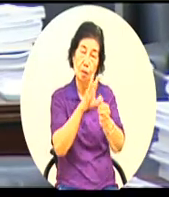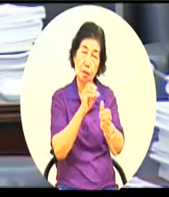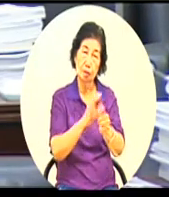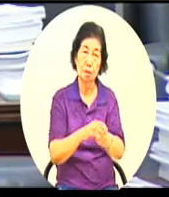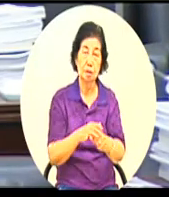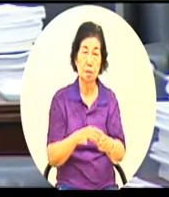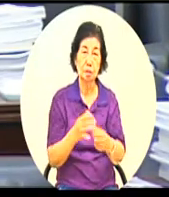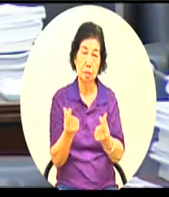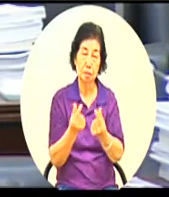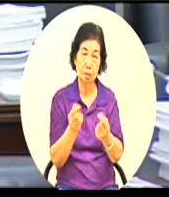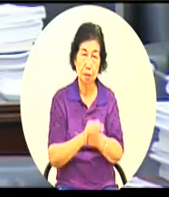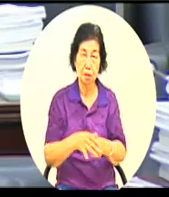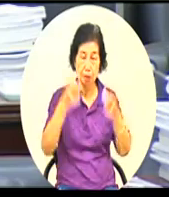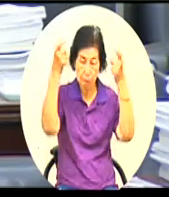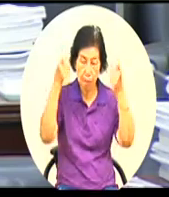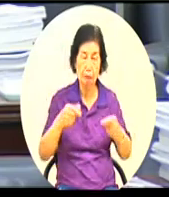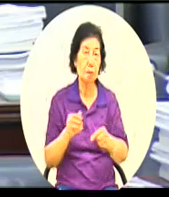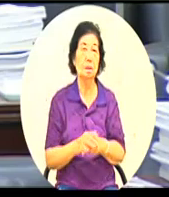的。